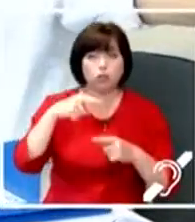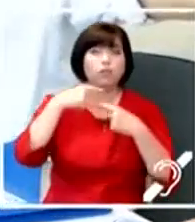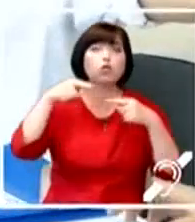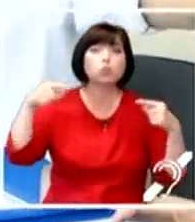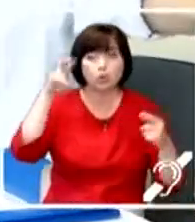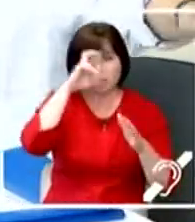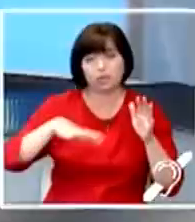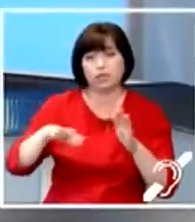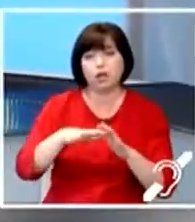altor State